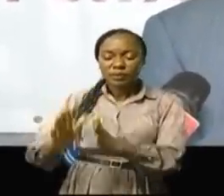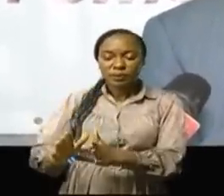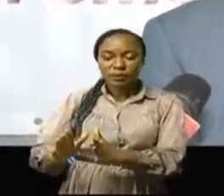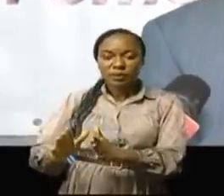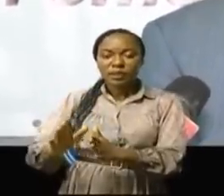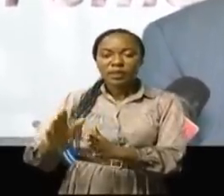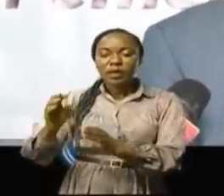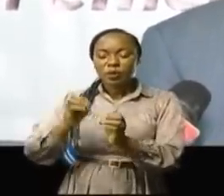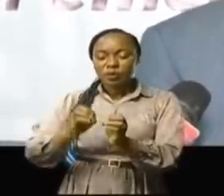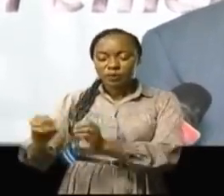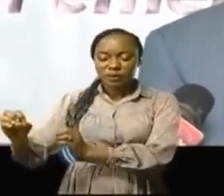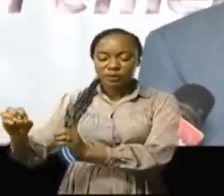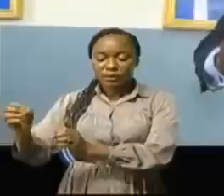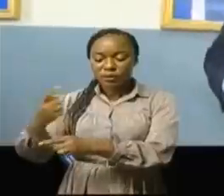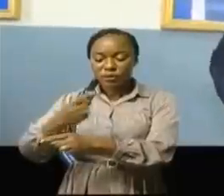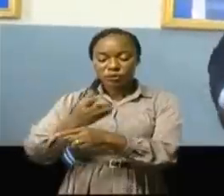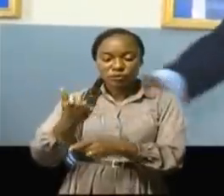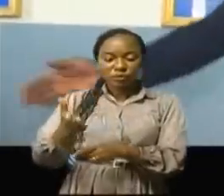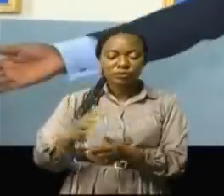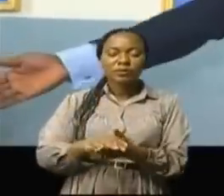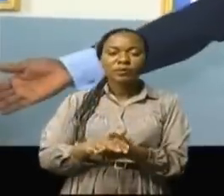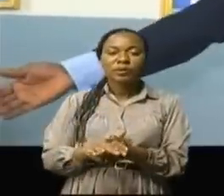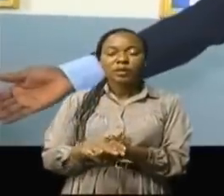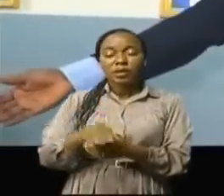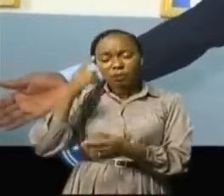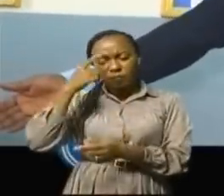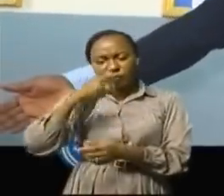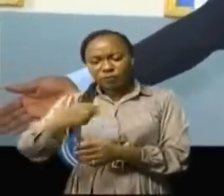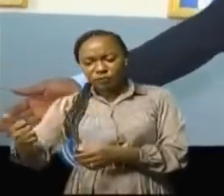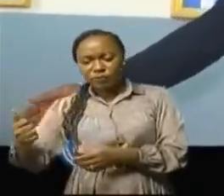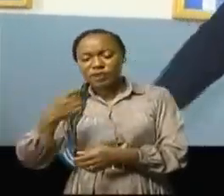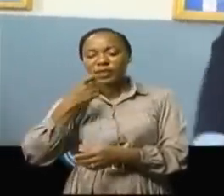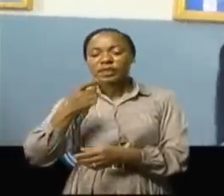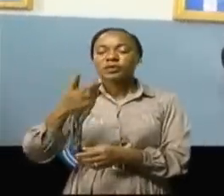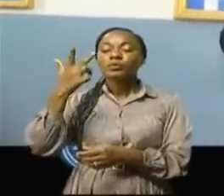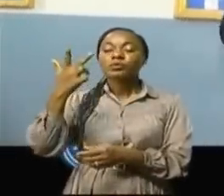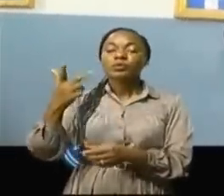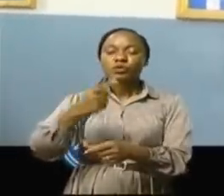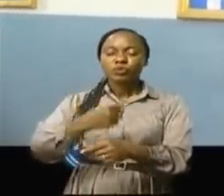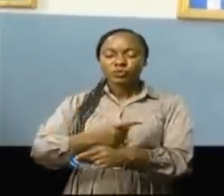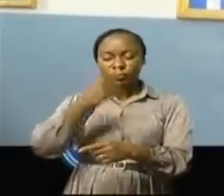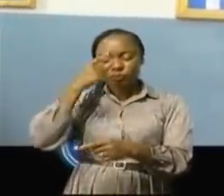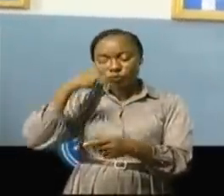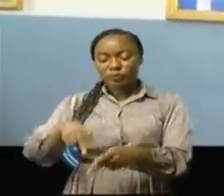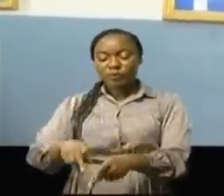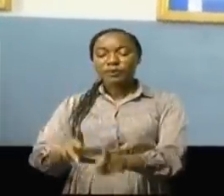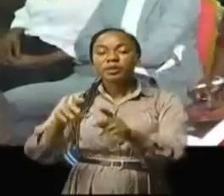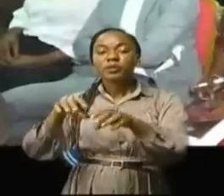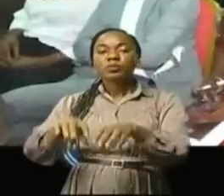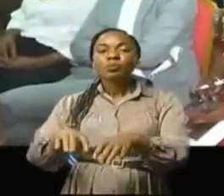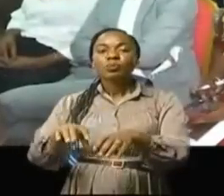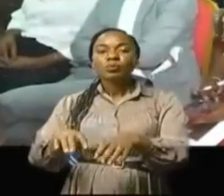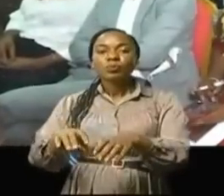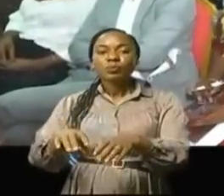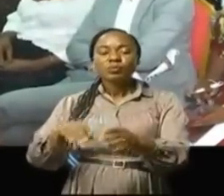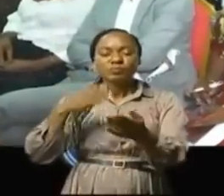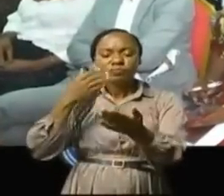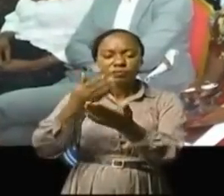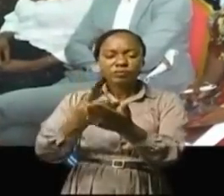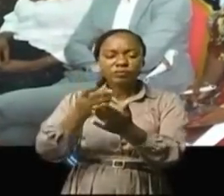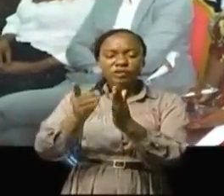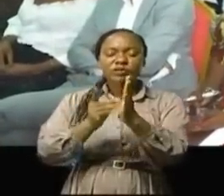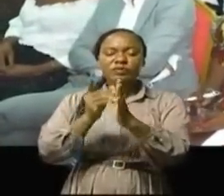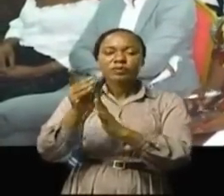dite journée scientifique. Pour Thomas Louaka, il faut juste trois choses pour permettre à la RDC d'atteindre